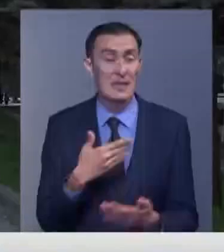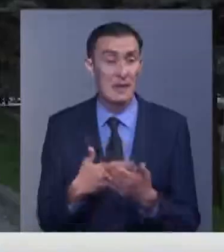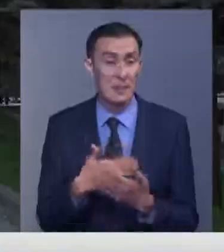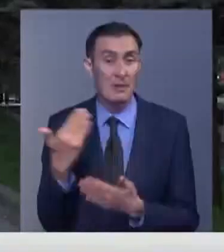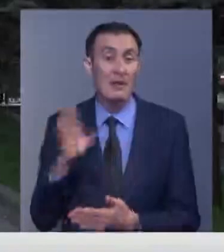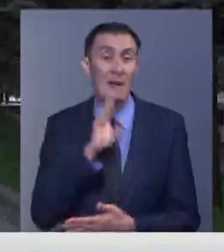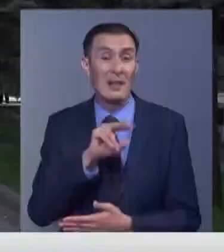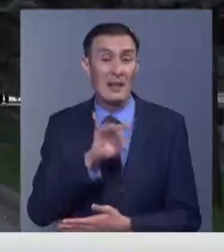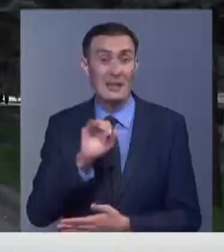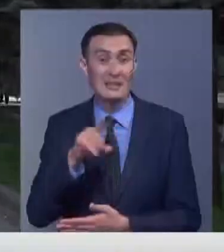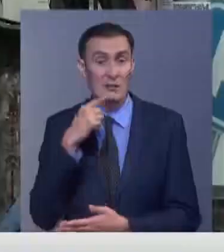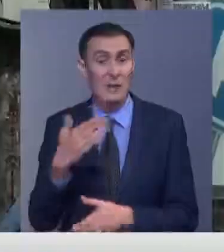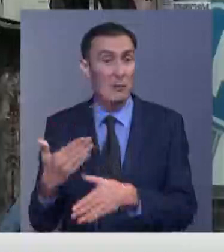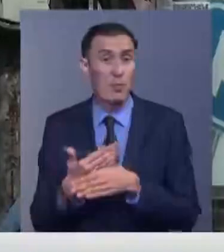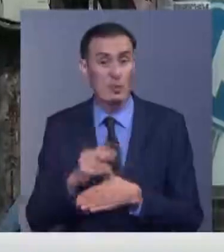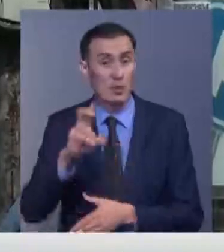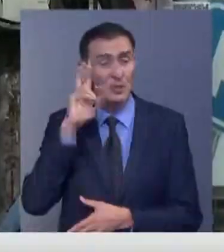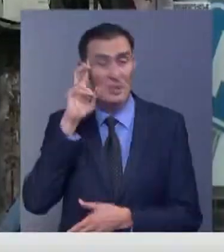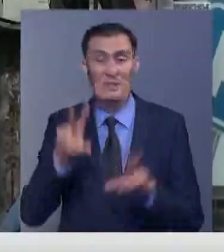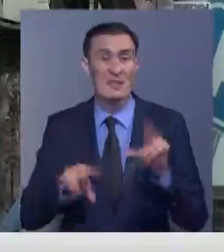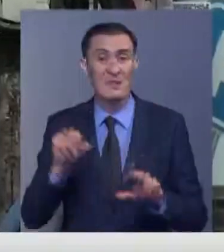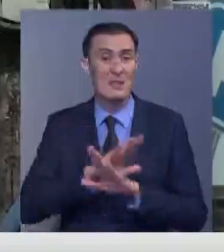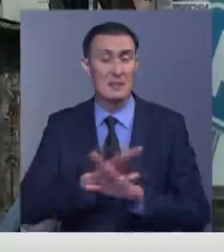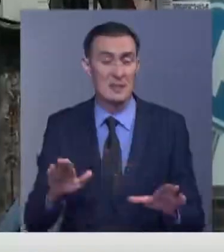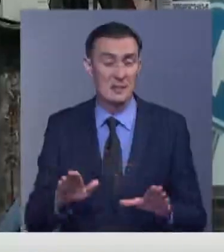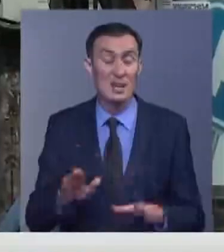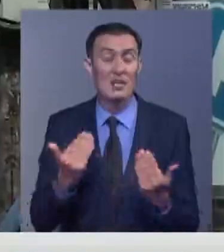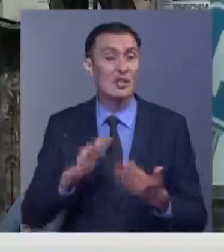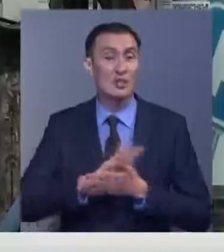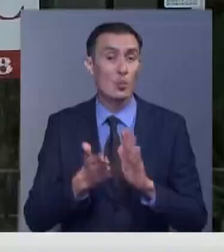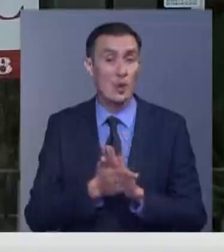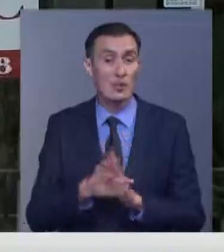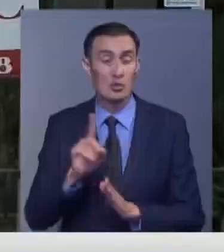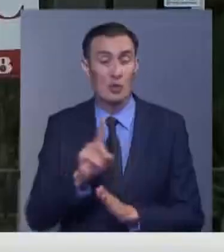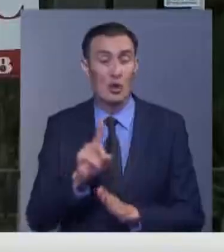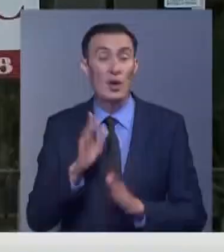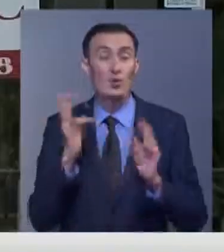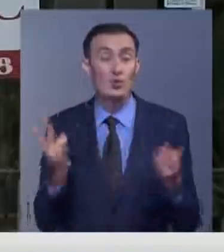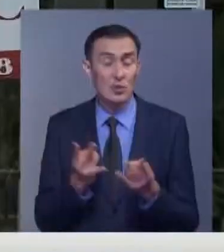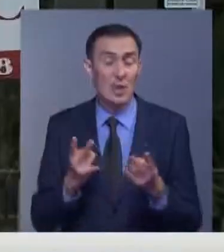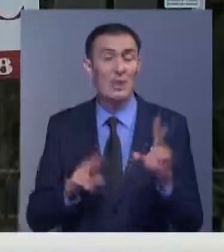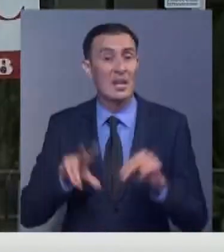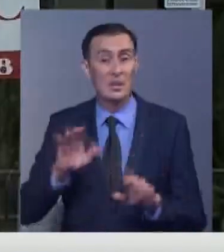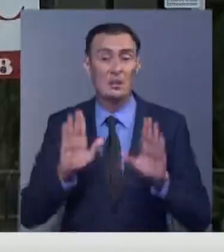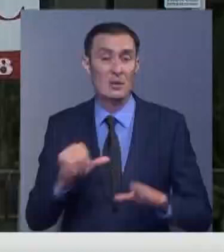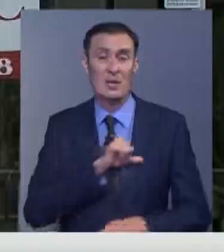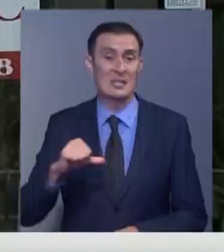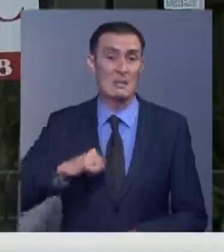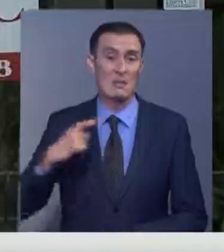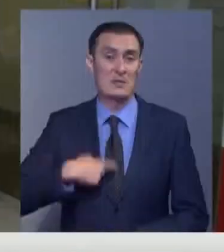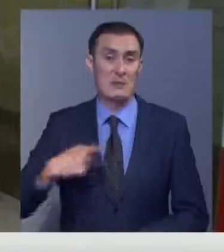Лариса Макуян на помощь государства даже не надеется. Говорит, ситуация показывает, что рассчитывать нужно только на самого